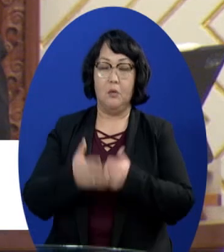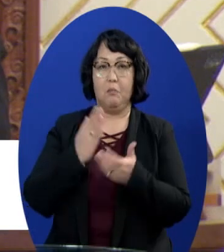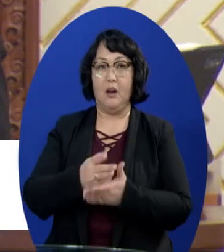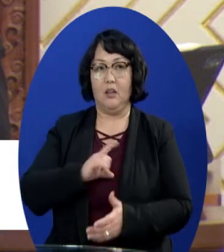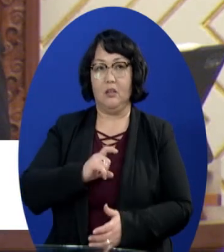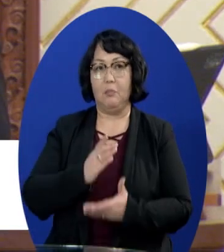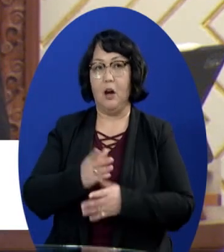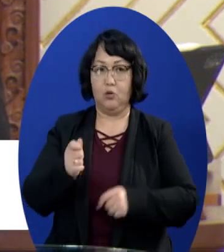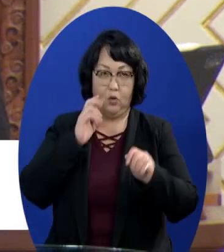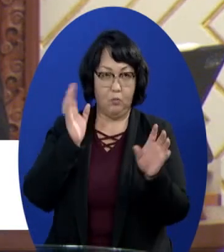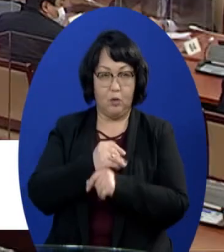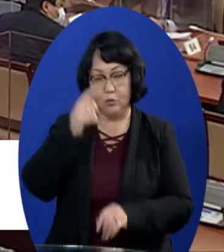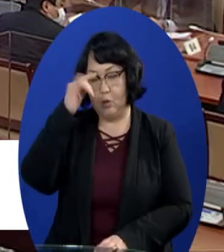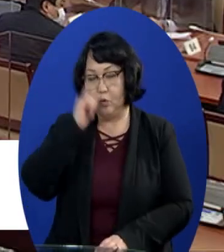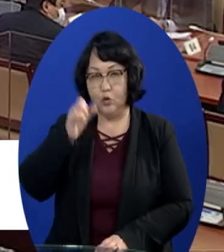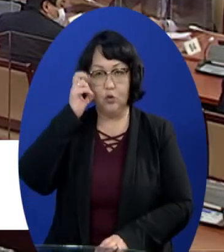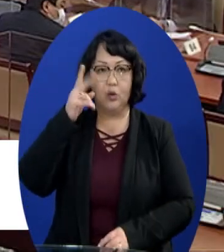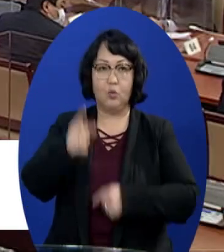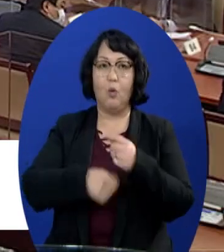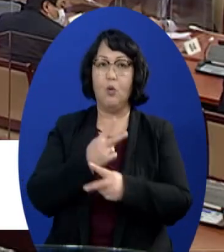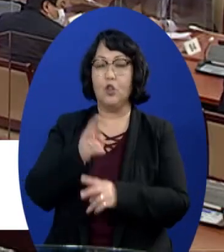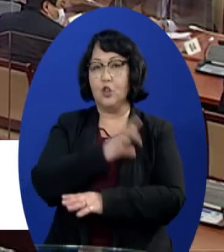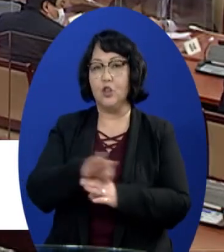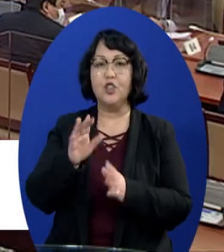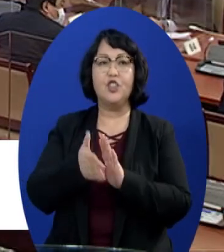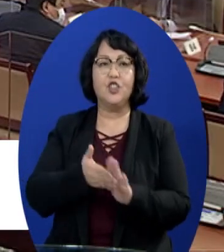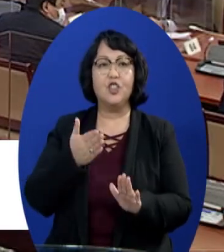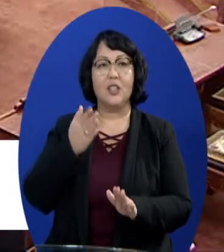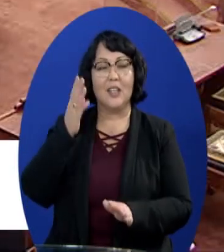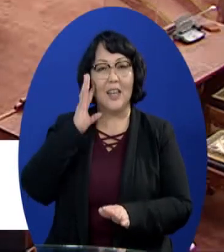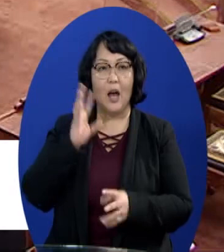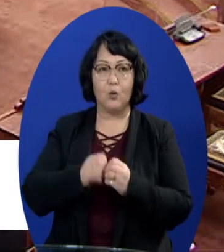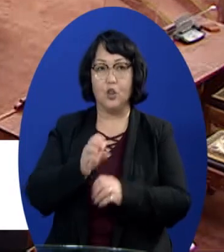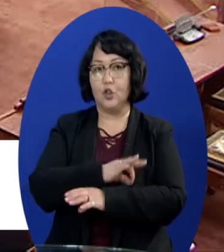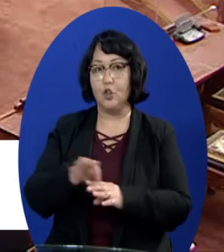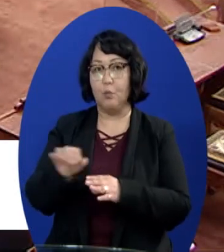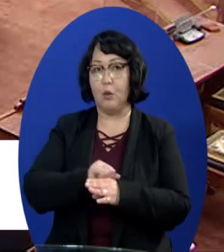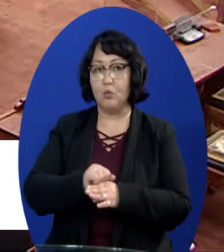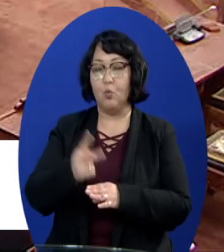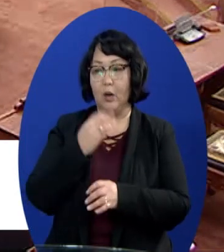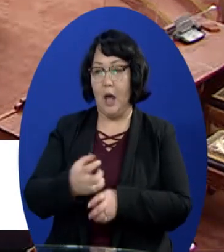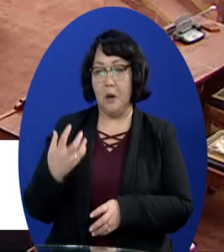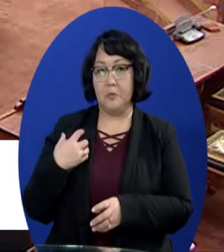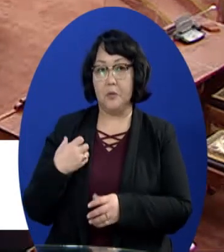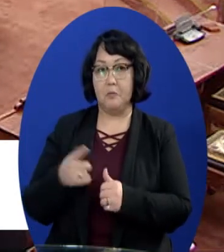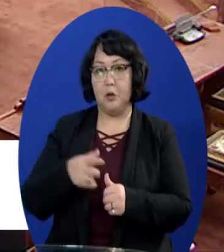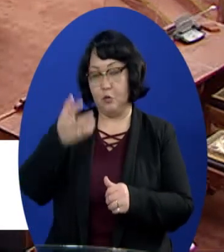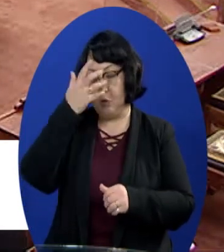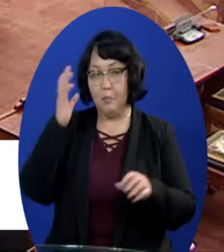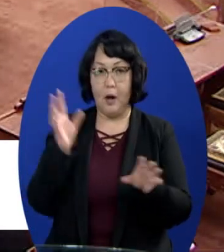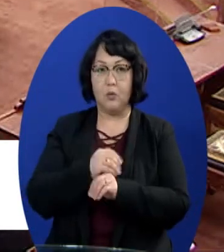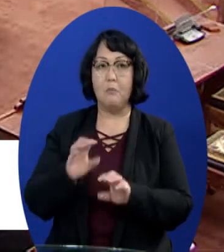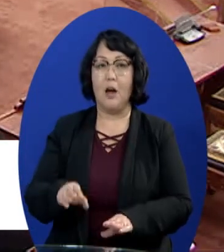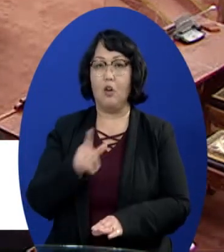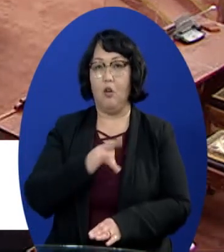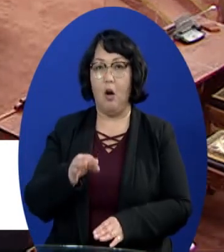зохицуулсан. За харин Монгол улсын ерөнхийлөгчийн тухай хуулийн төслийн шинжилсэн найруулгын төслийг боловсруулах үүрэг бүхий ажлын хэсгийг төрийн байгууллалтын